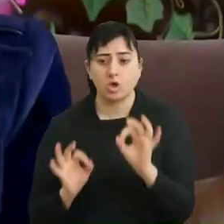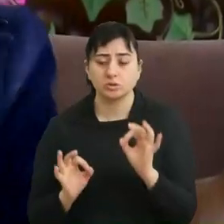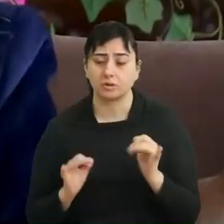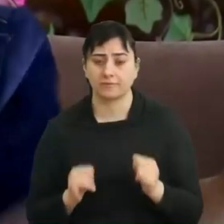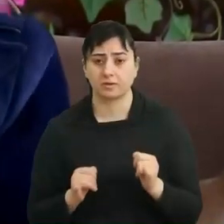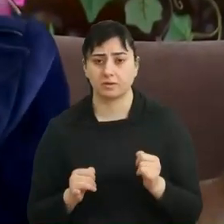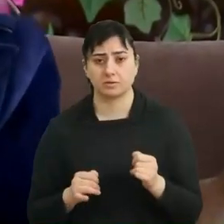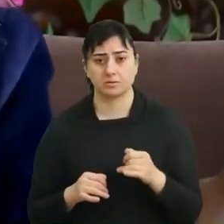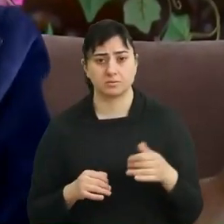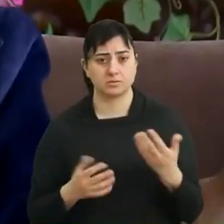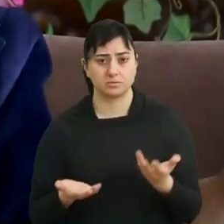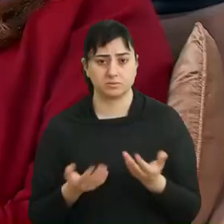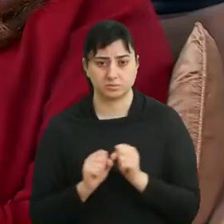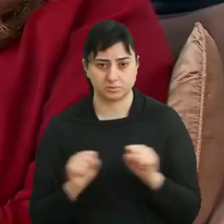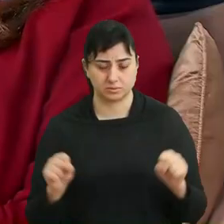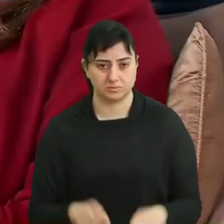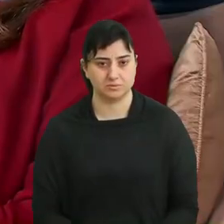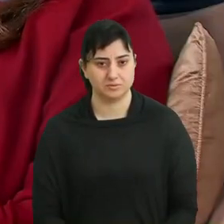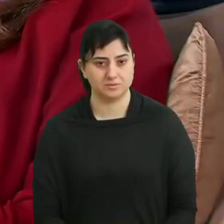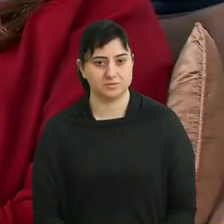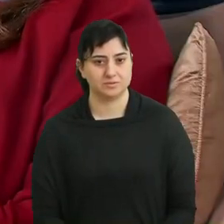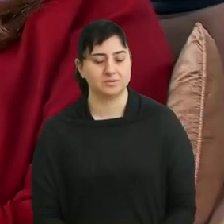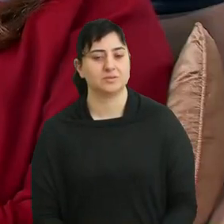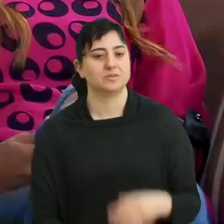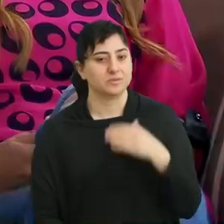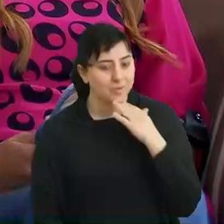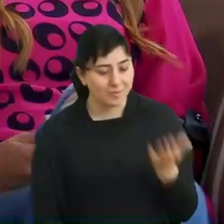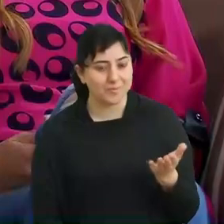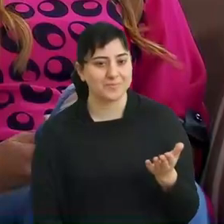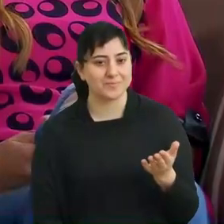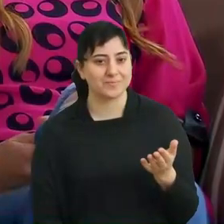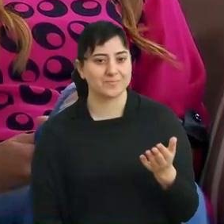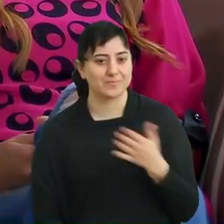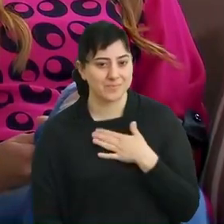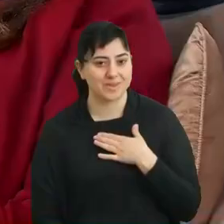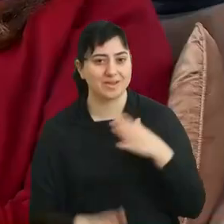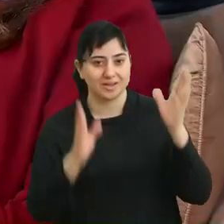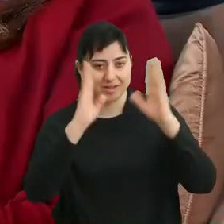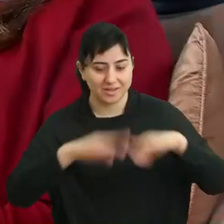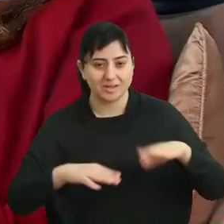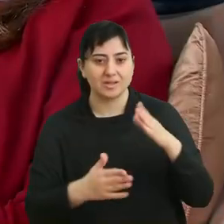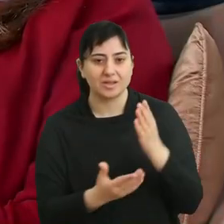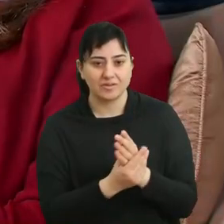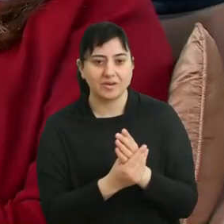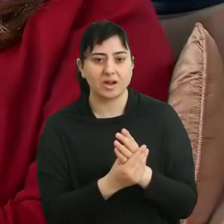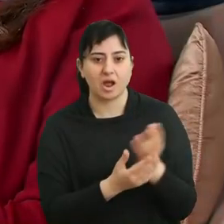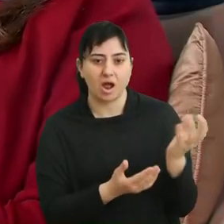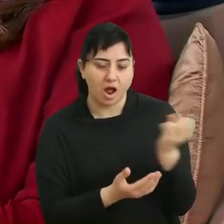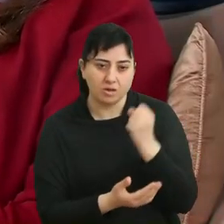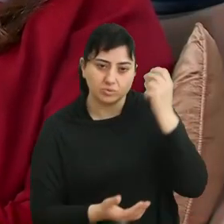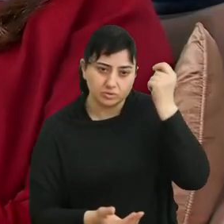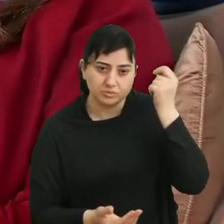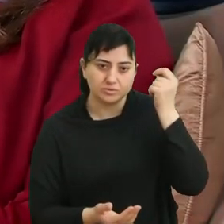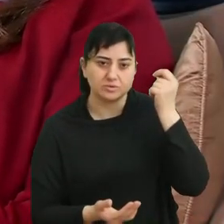olsaydı? İşte hiçbir hayrı dokunmadı. Ya dokunmadı olur mu? Bizimkiler yıkım için gereken evraklardan birini almayı